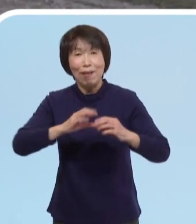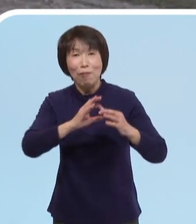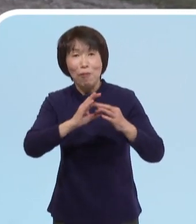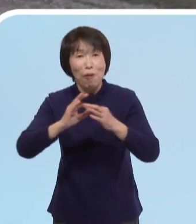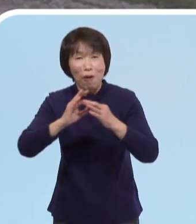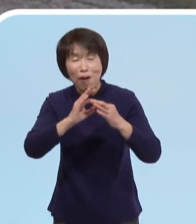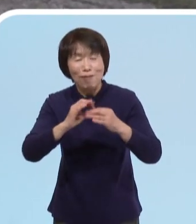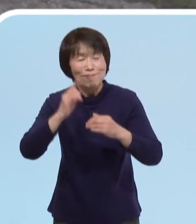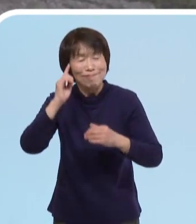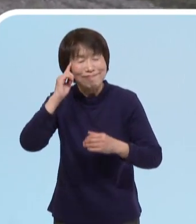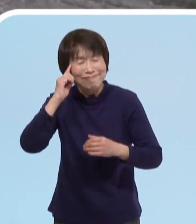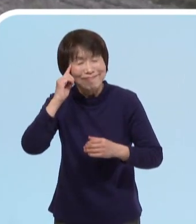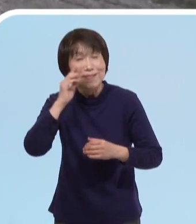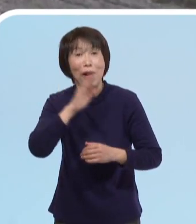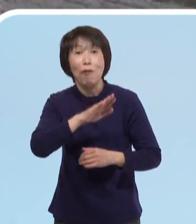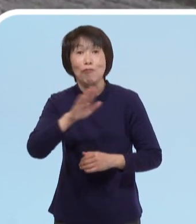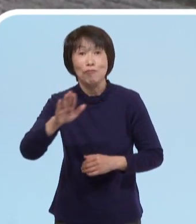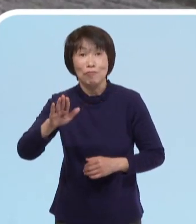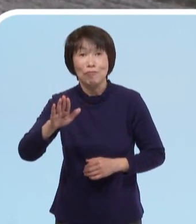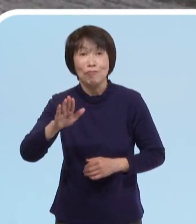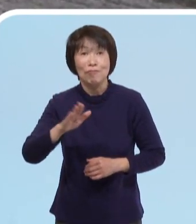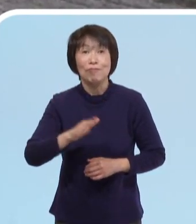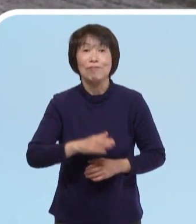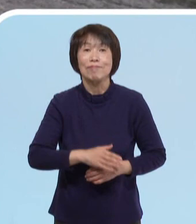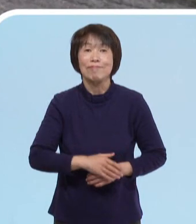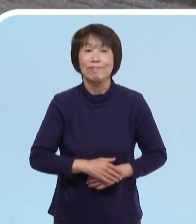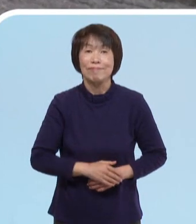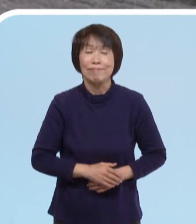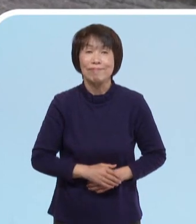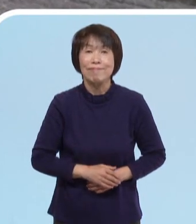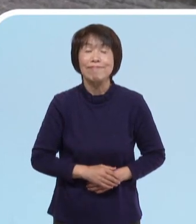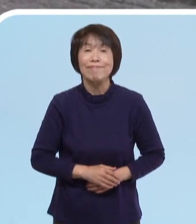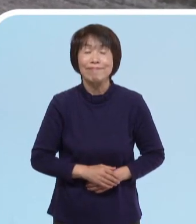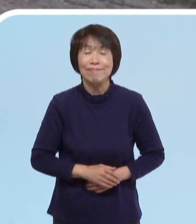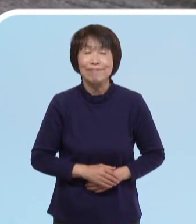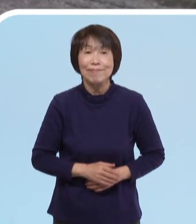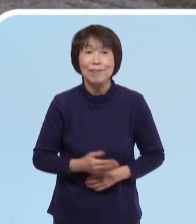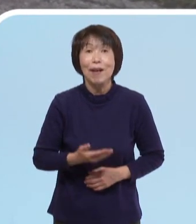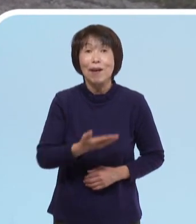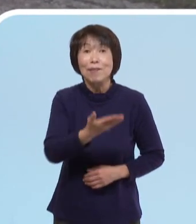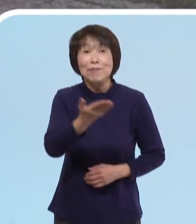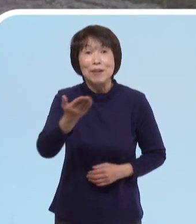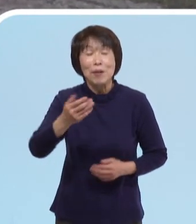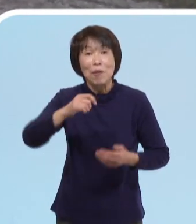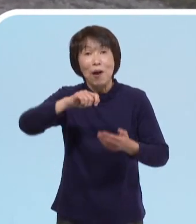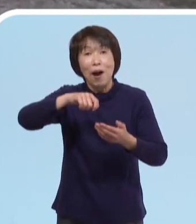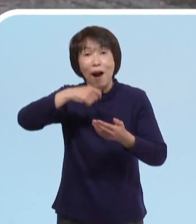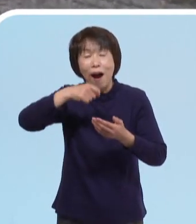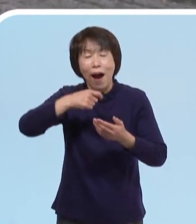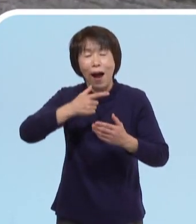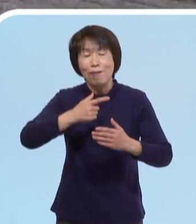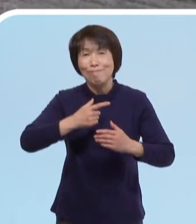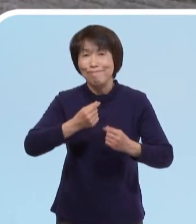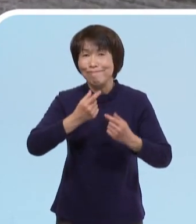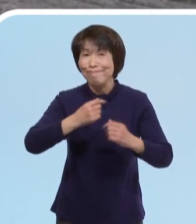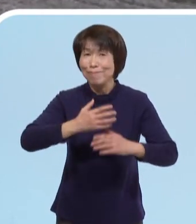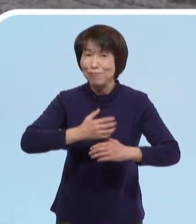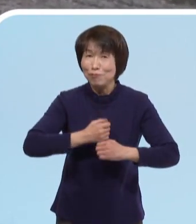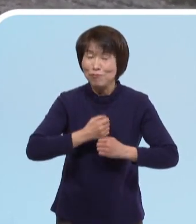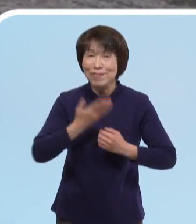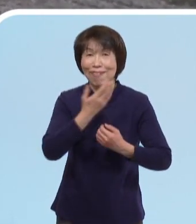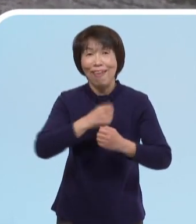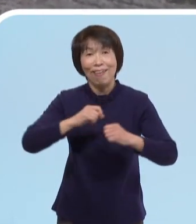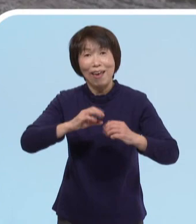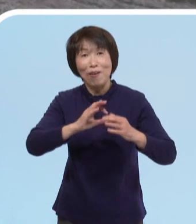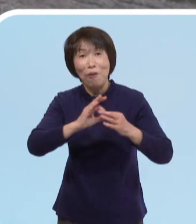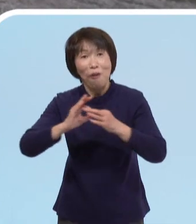その健康づくりをすごく意識されてたように思います。どうですか、皆さんも食を通じて健康づくりちょっと